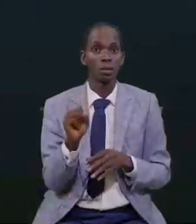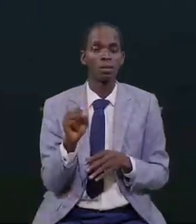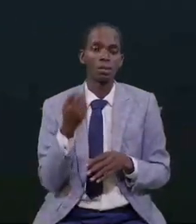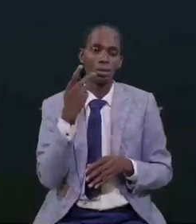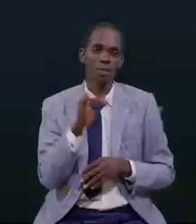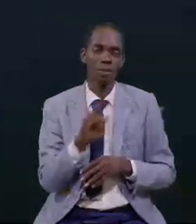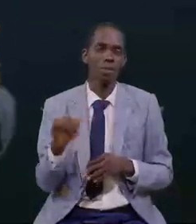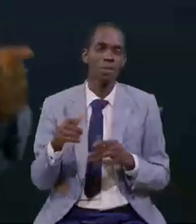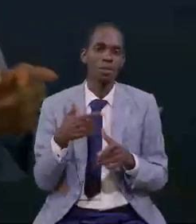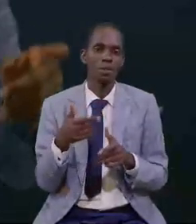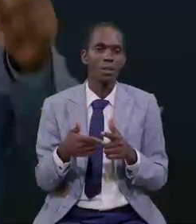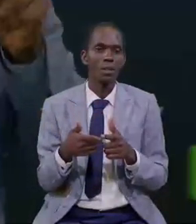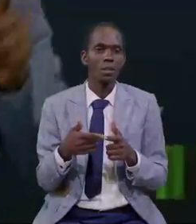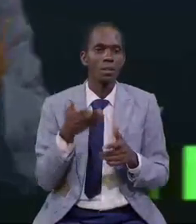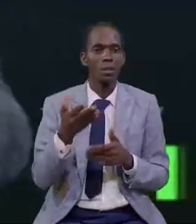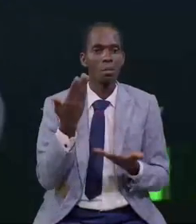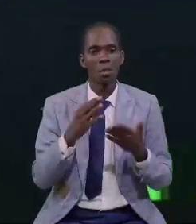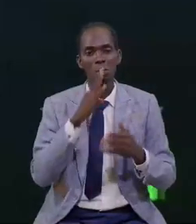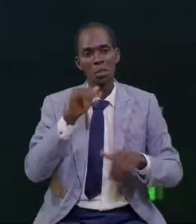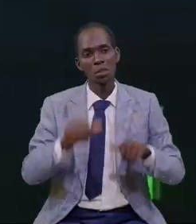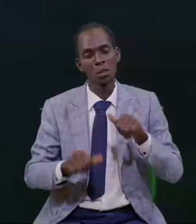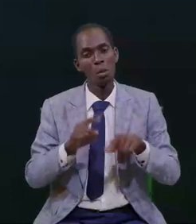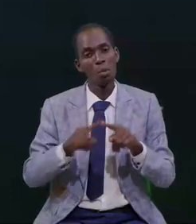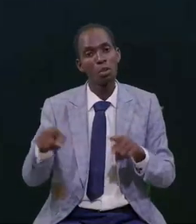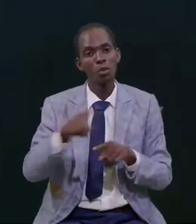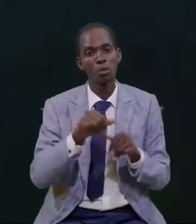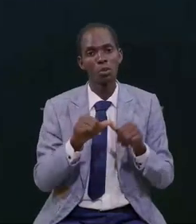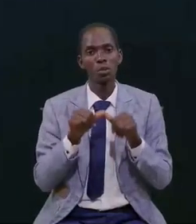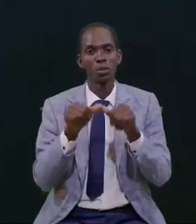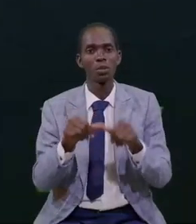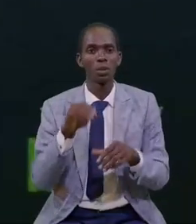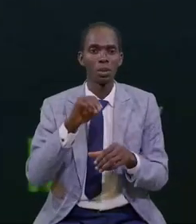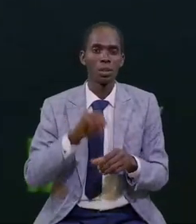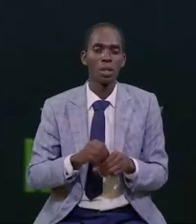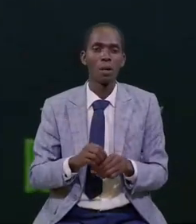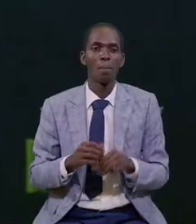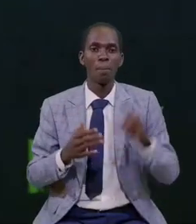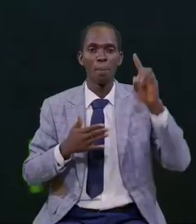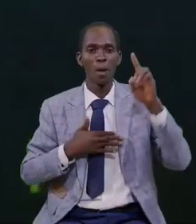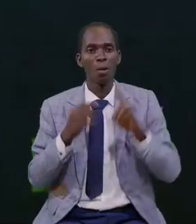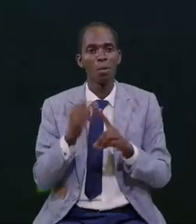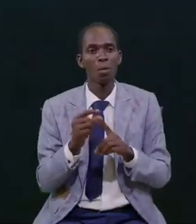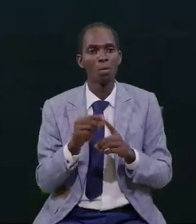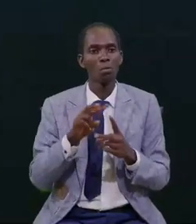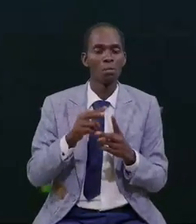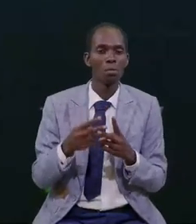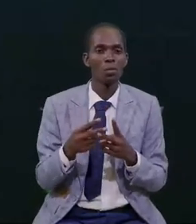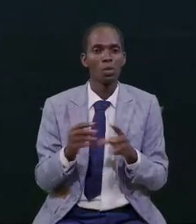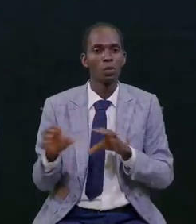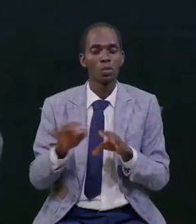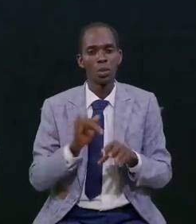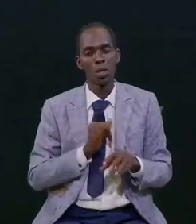les voit il peut avoir des doutes mais elle doit demeurer dans ma parole je ne te condamne